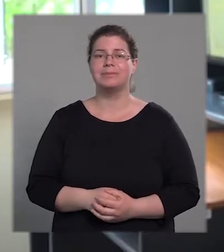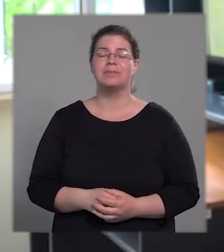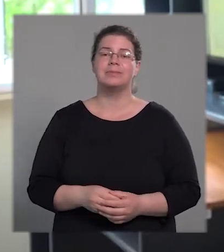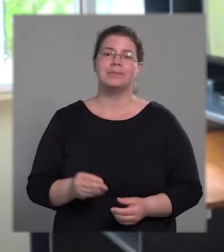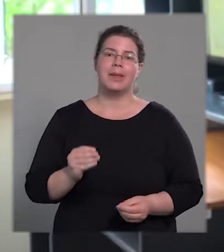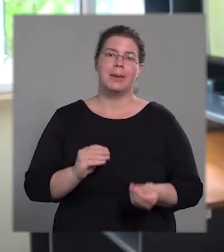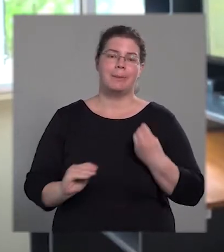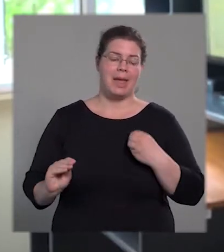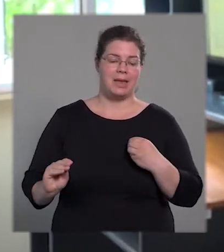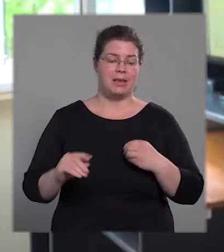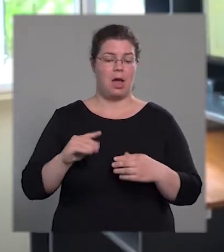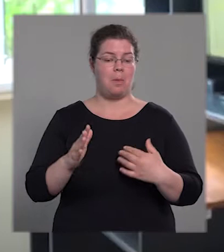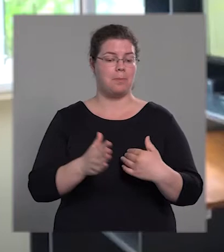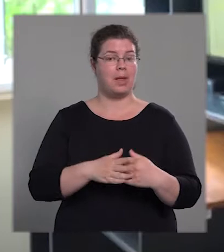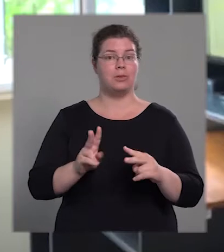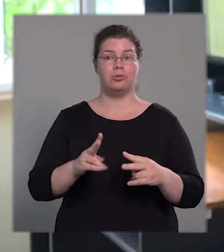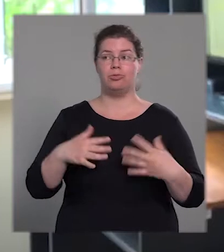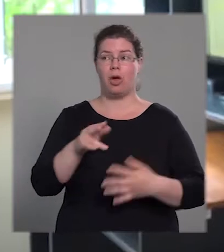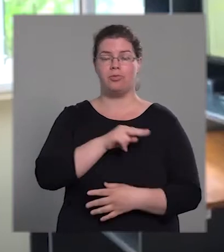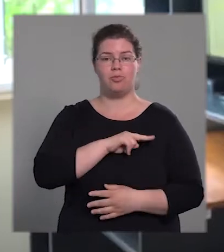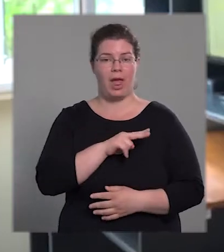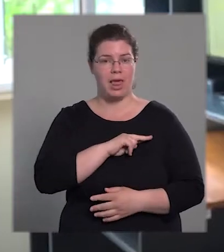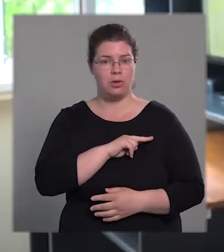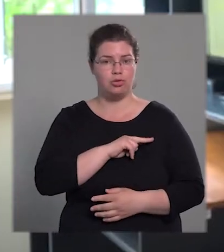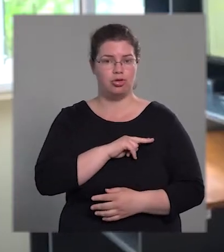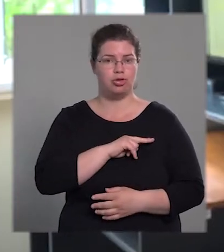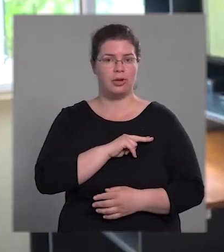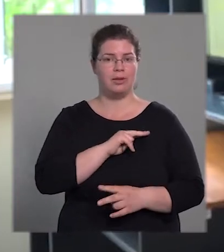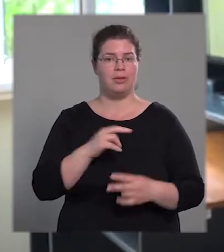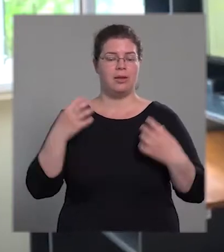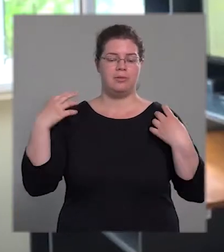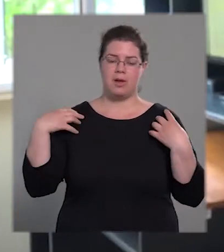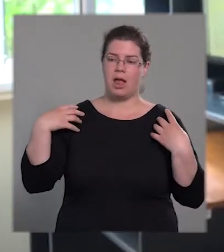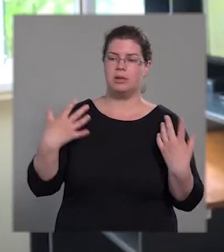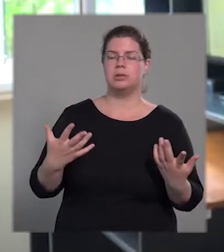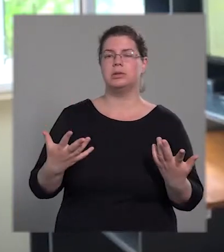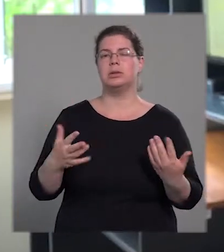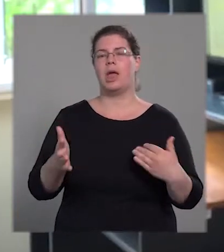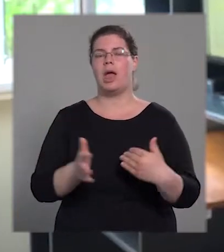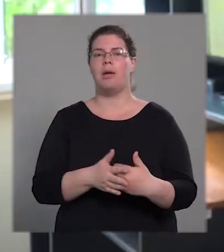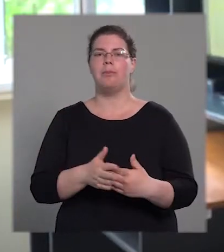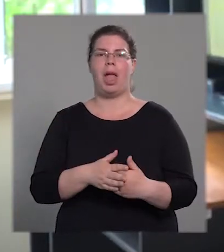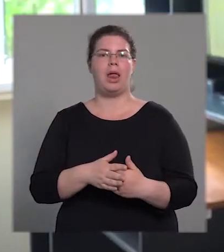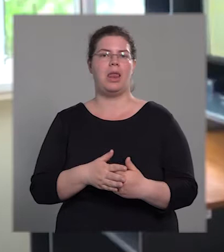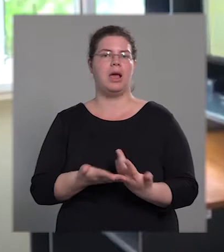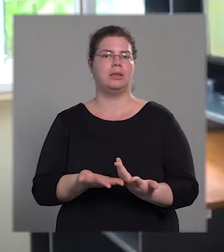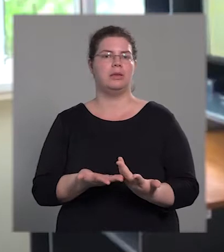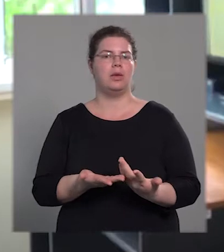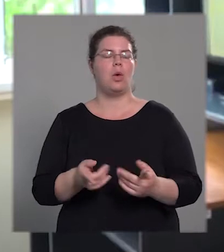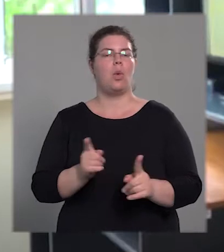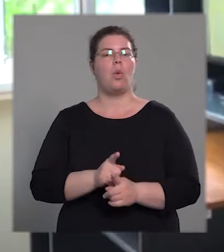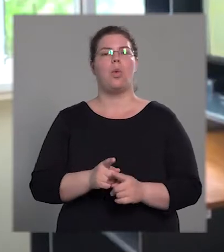mert amellett, hogy nagy felelősség van a vállunkon, emellett